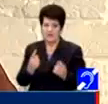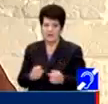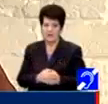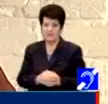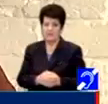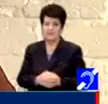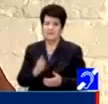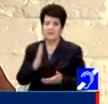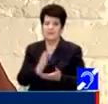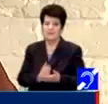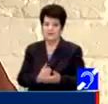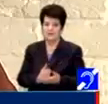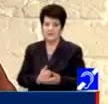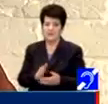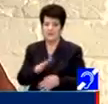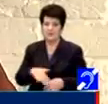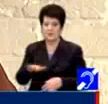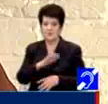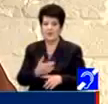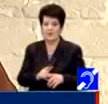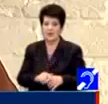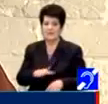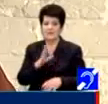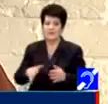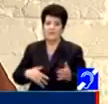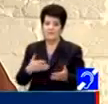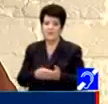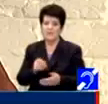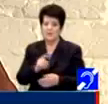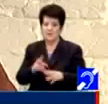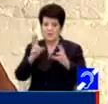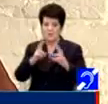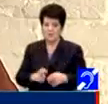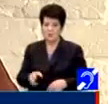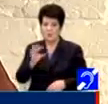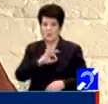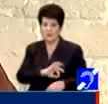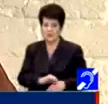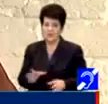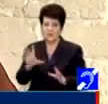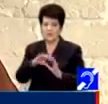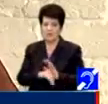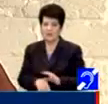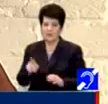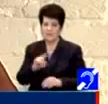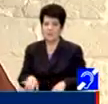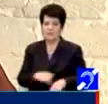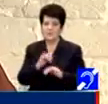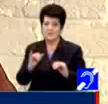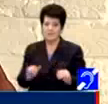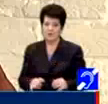avea proiecte pe acest domeniu care să fie finanțate pentru cercetări utile și aplicative pentru